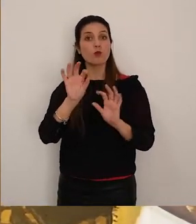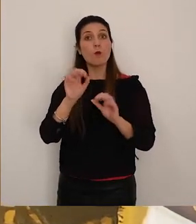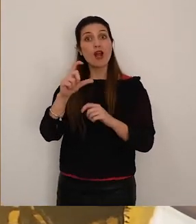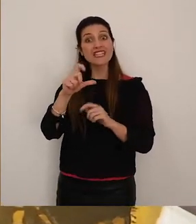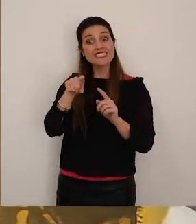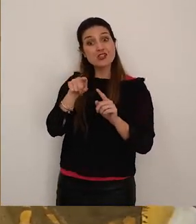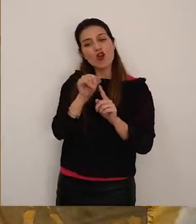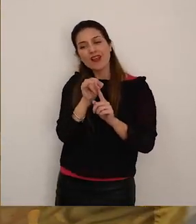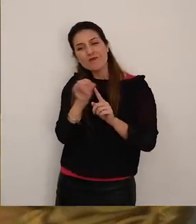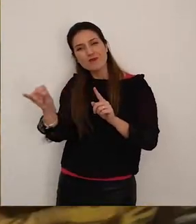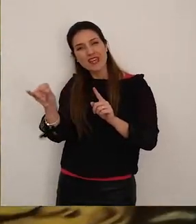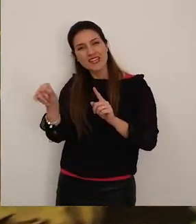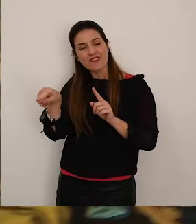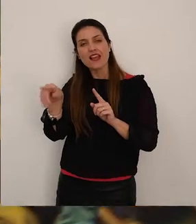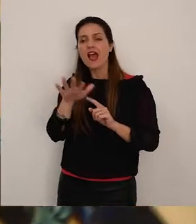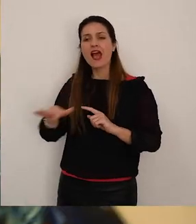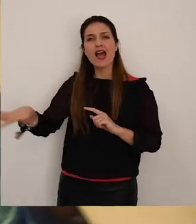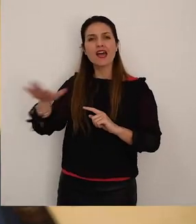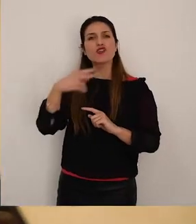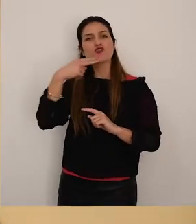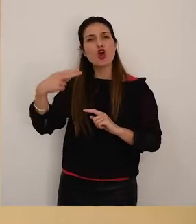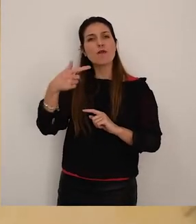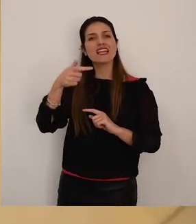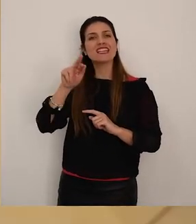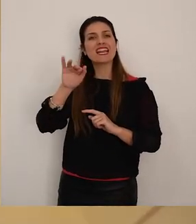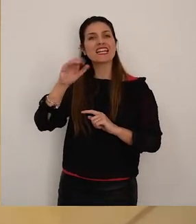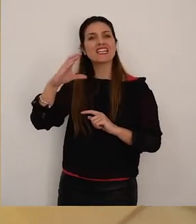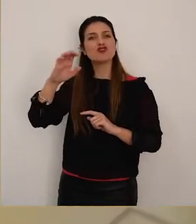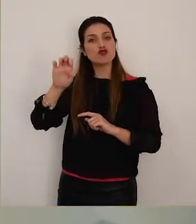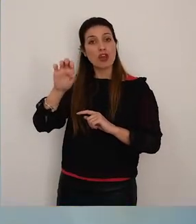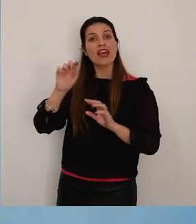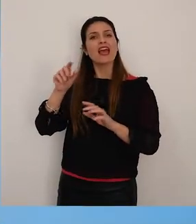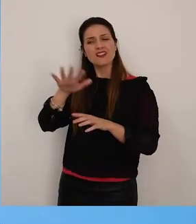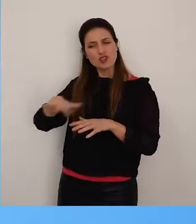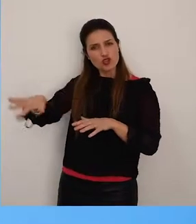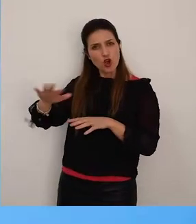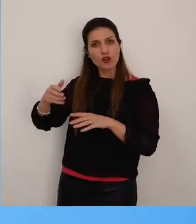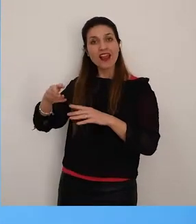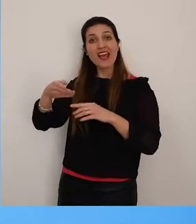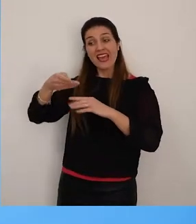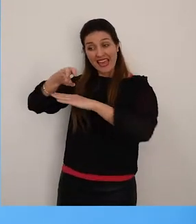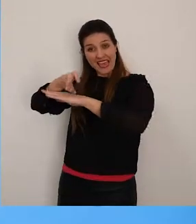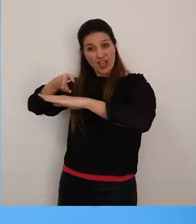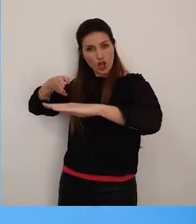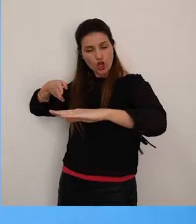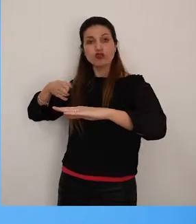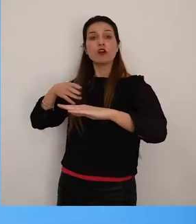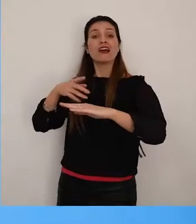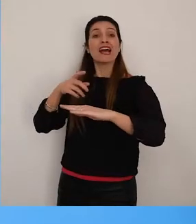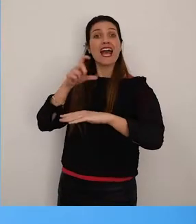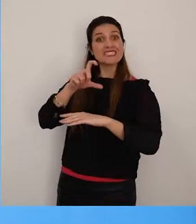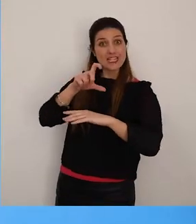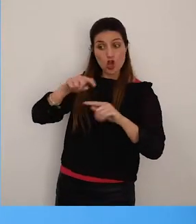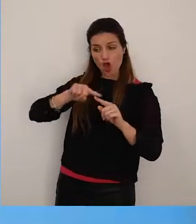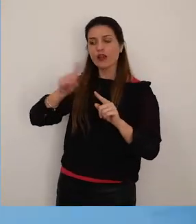di Castiglione, in un'ampia zona denominata Trice, sull'incrocio viario che collegava Castiglione d'Otranto a Depressa,